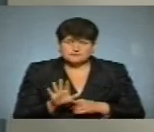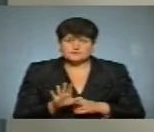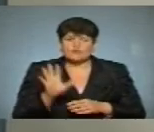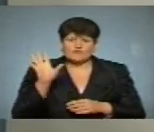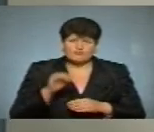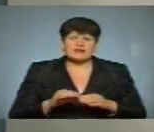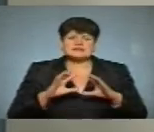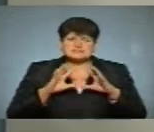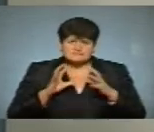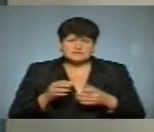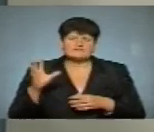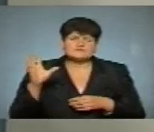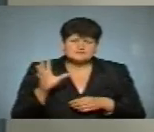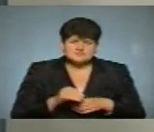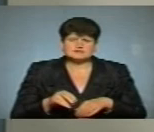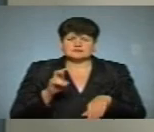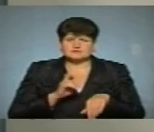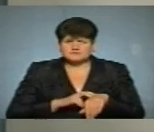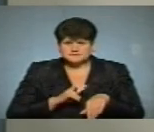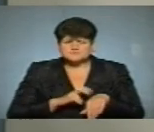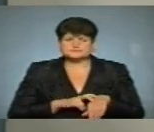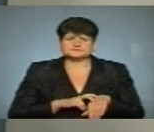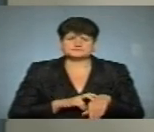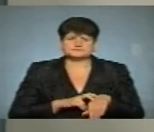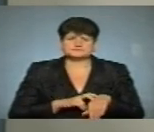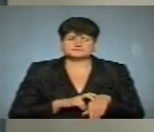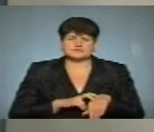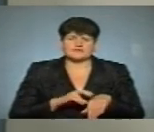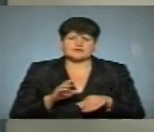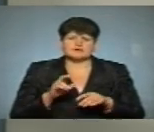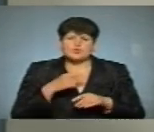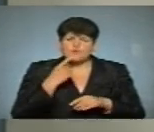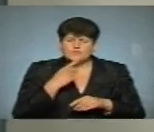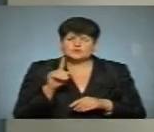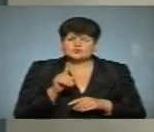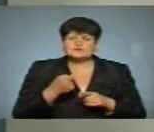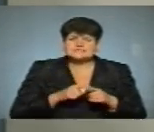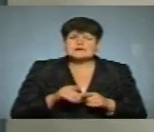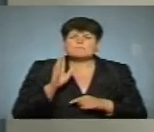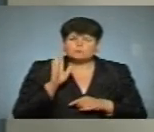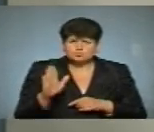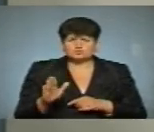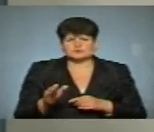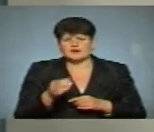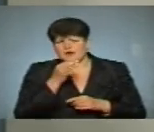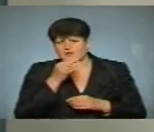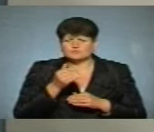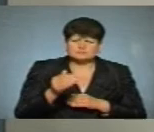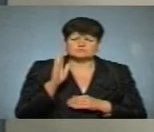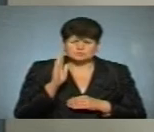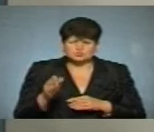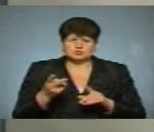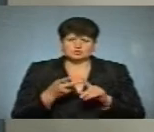світ і всі епідеміологи і вірусологи, лікарі кажуть, що це буде рано чи пізно друга хвиля. Те,